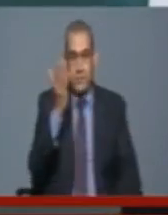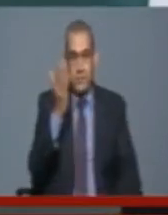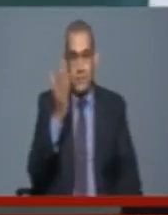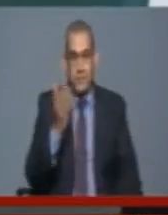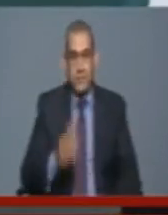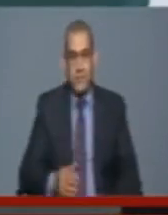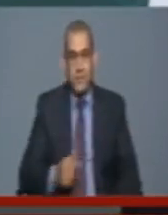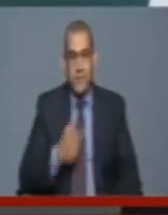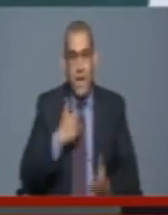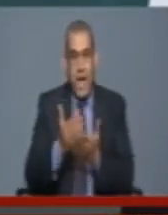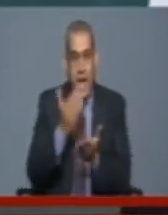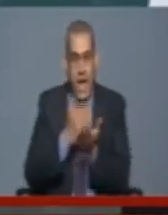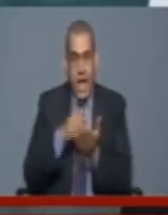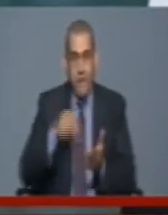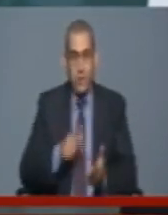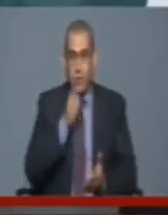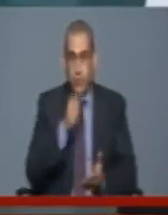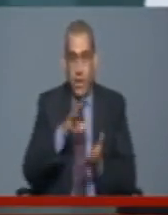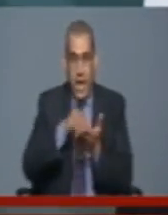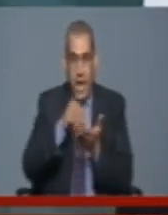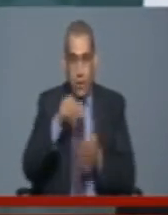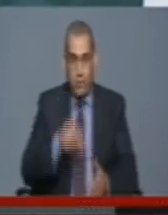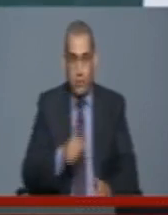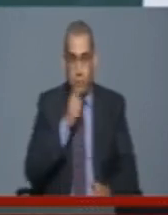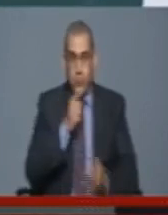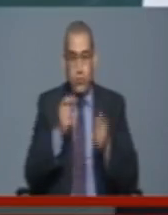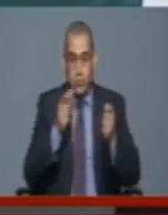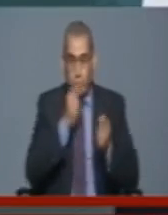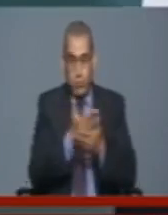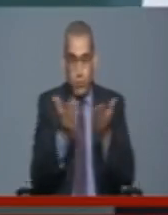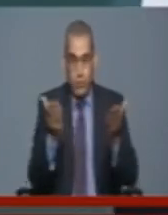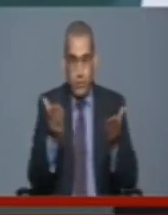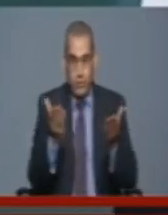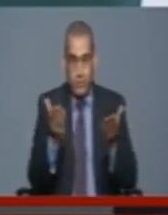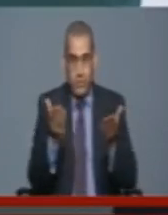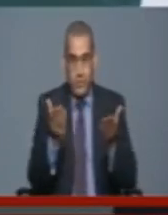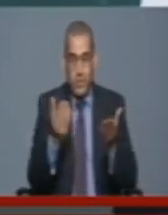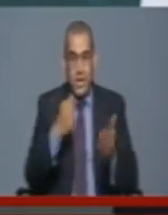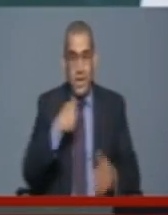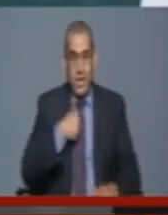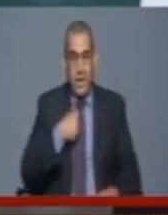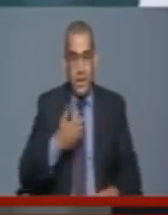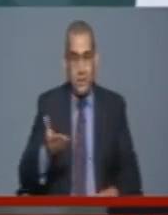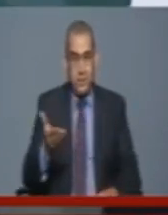قبل ما أبدأ في إلقاء الكلمة إن إحنا